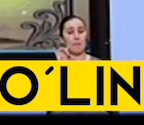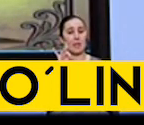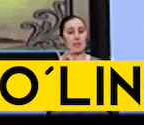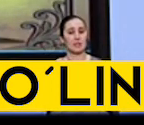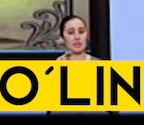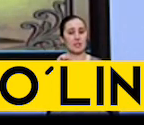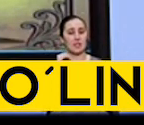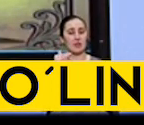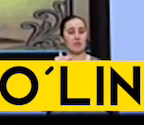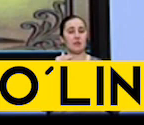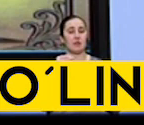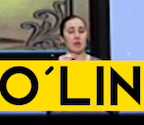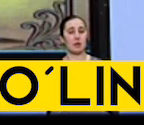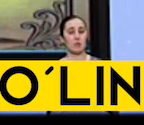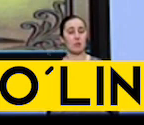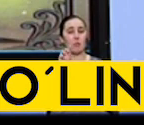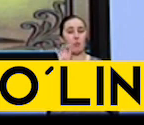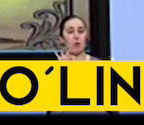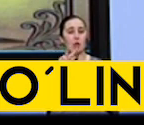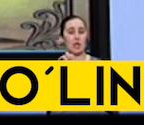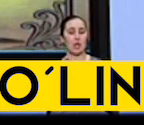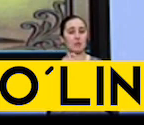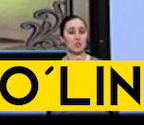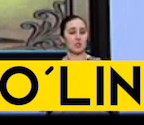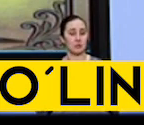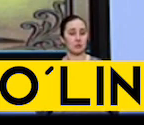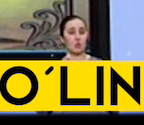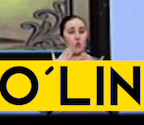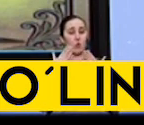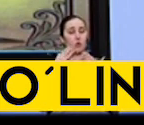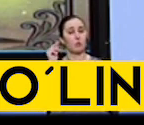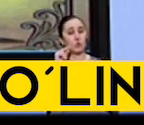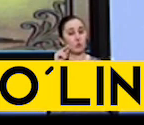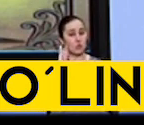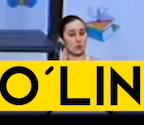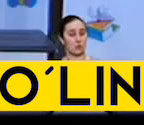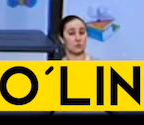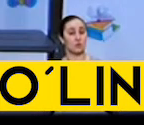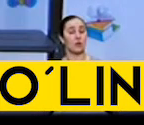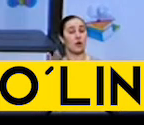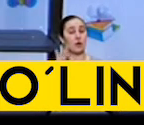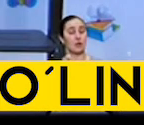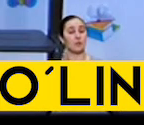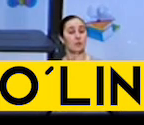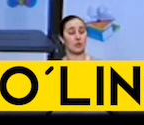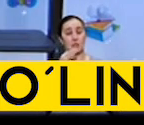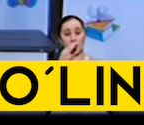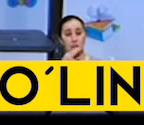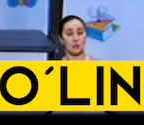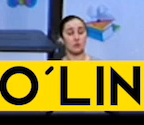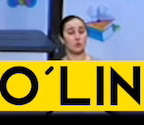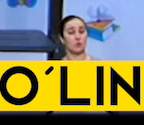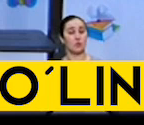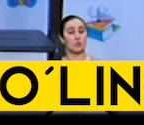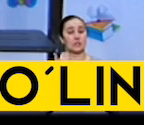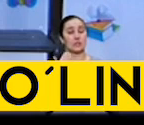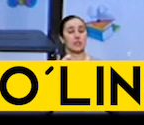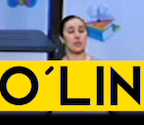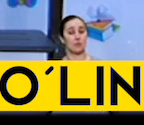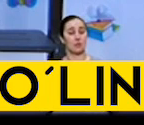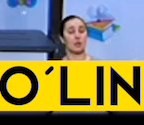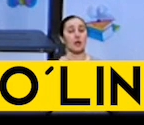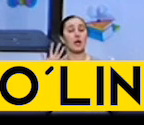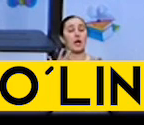Berdaq qalamiga mansub bolam she'rini o'qib o'rganamiz. Qani menga aytingchi bolajonlar, sizlar